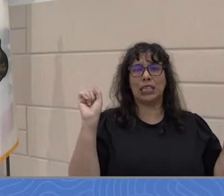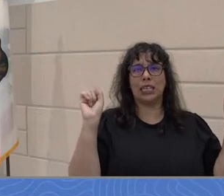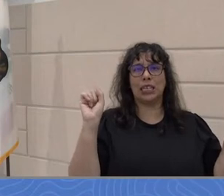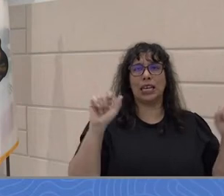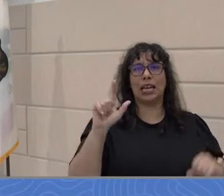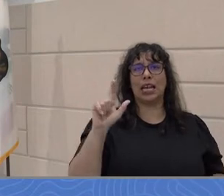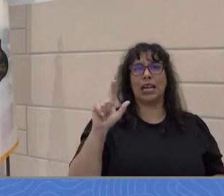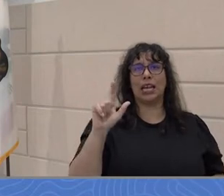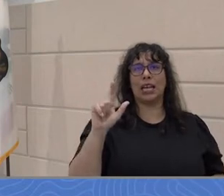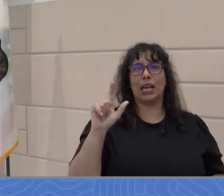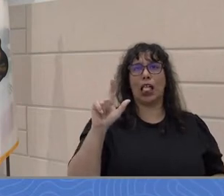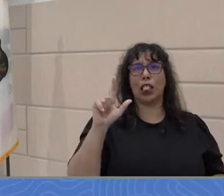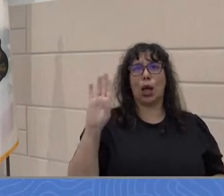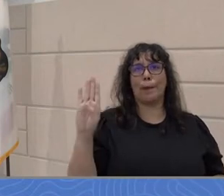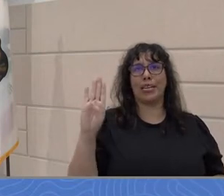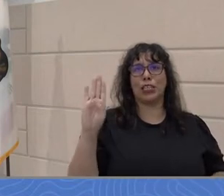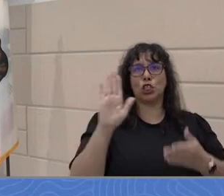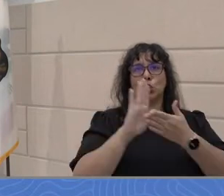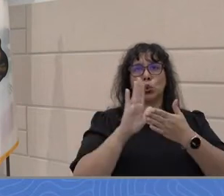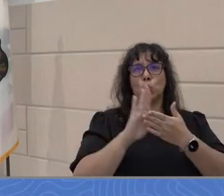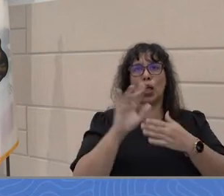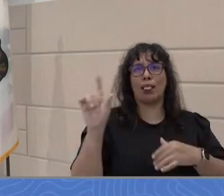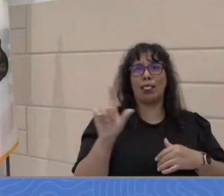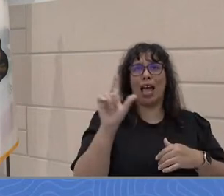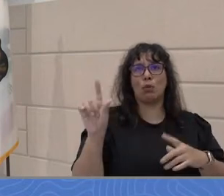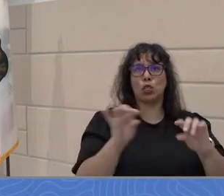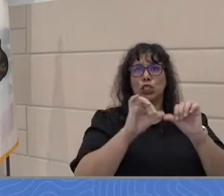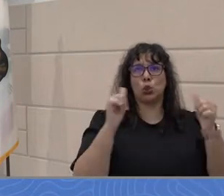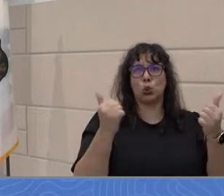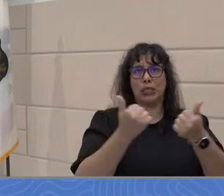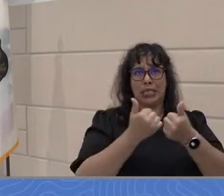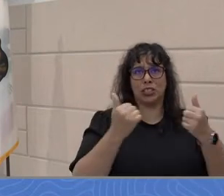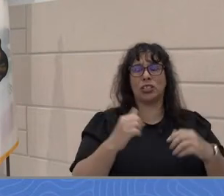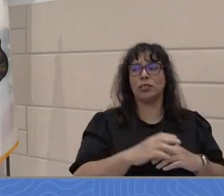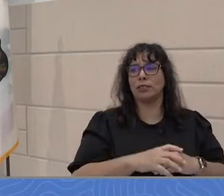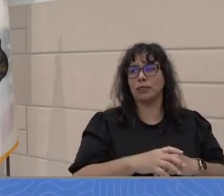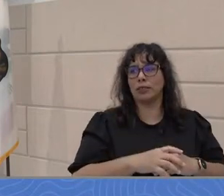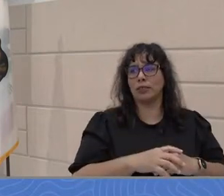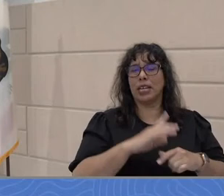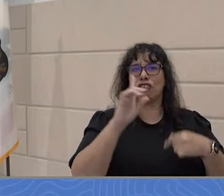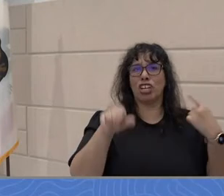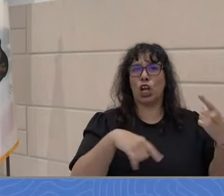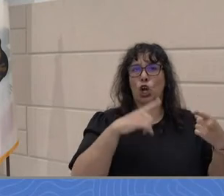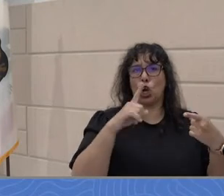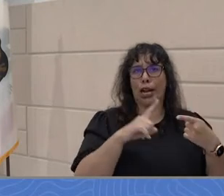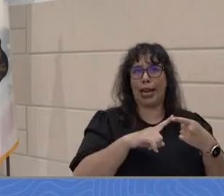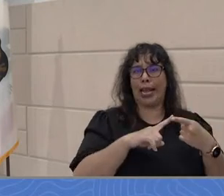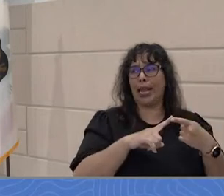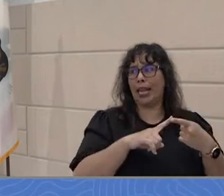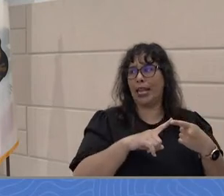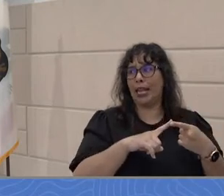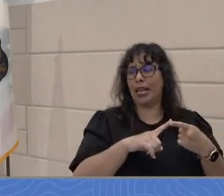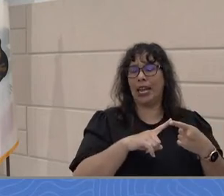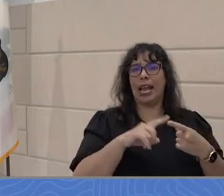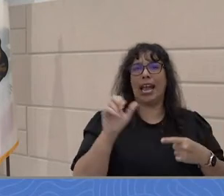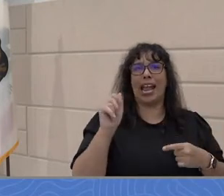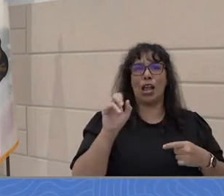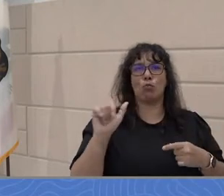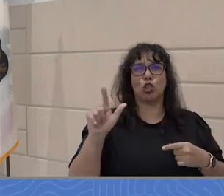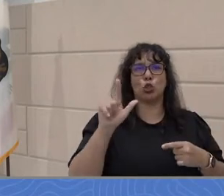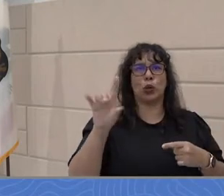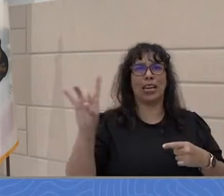ផ្ញើនេះក្នុងនាមជាប្រធានសម្រាប់សមាគមគ្រូបណ្ណារក្សក្នុងក្រុង Long